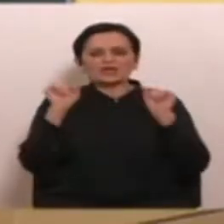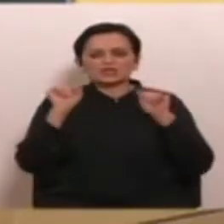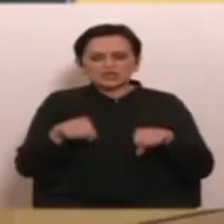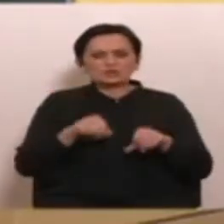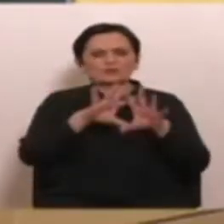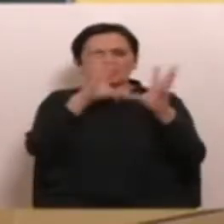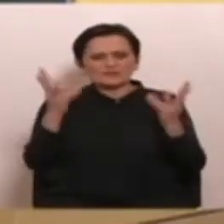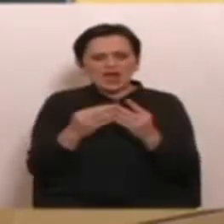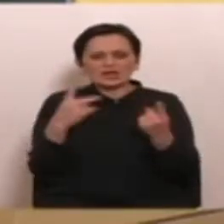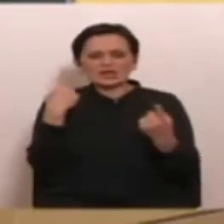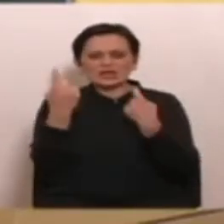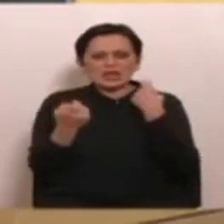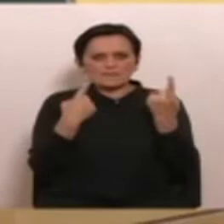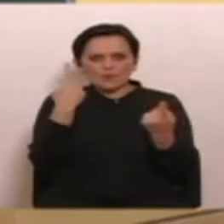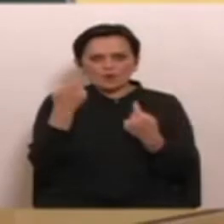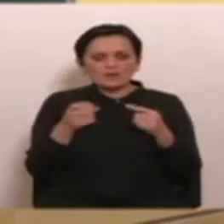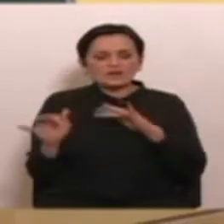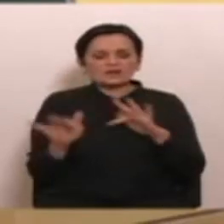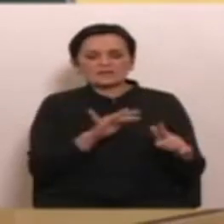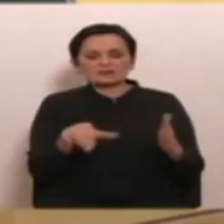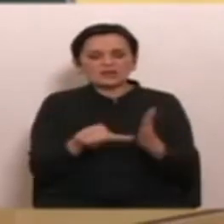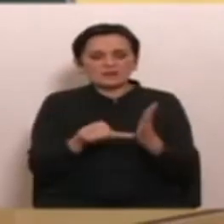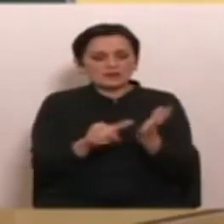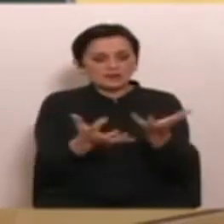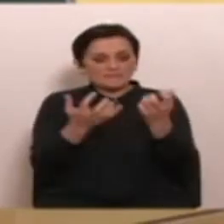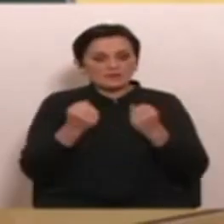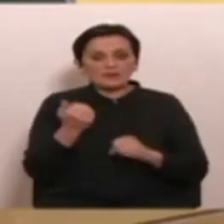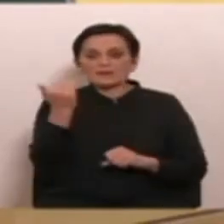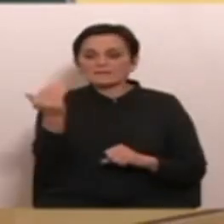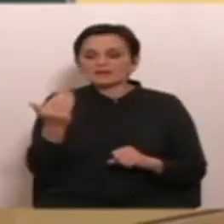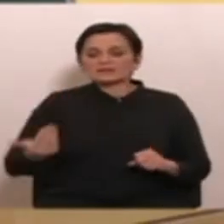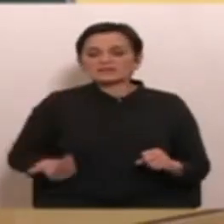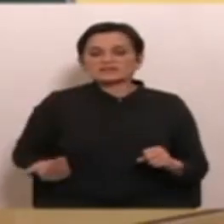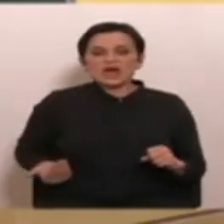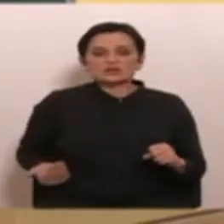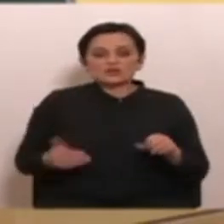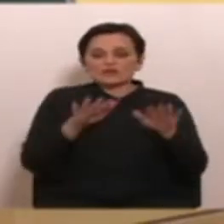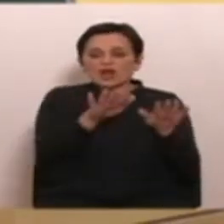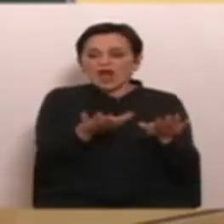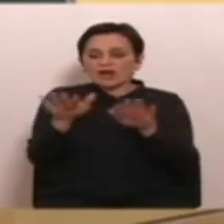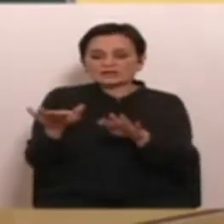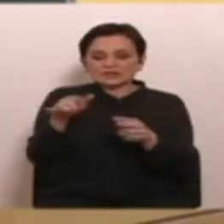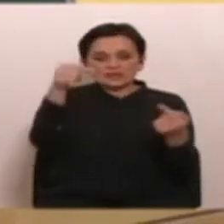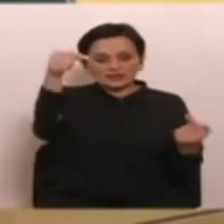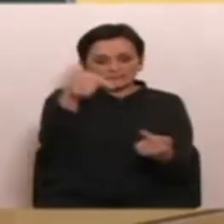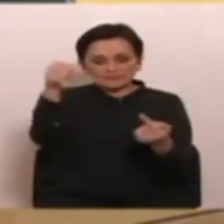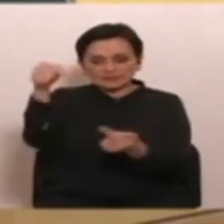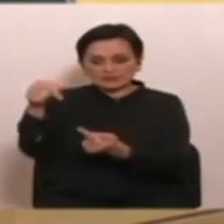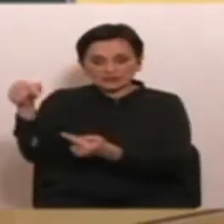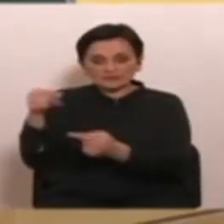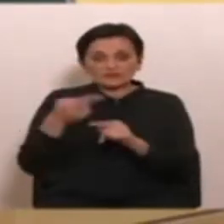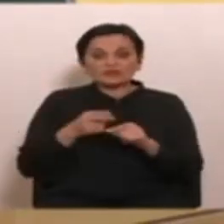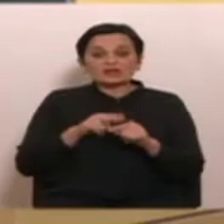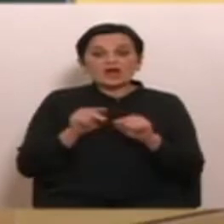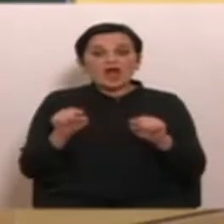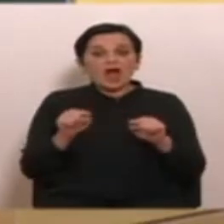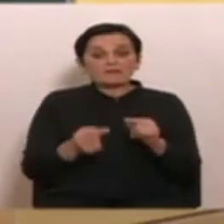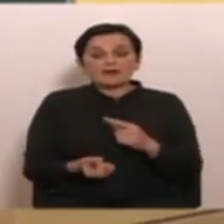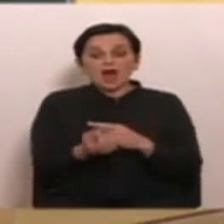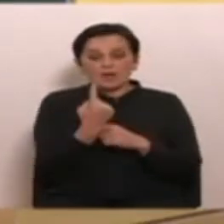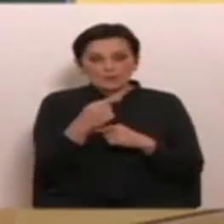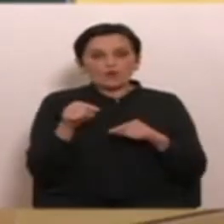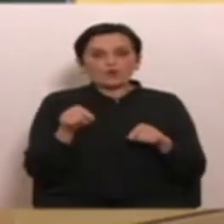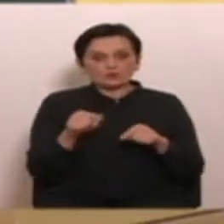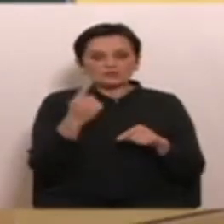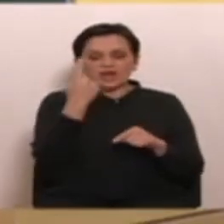ინფორმაციის და ქვედითი დახმარების მიღება მათი საცხოვრებელი ადგილის მიხედვით. ამ ამოცანიდან გამომდინარე დამუშავდა